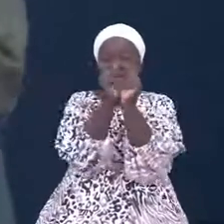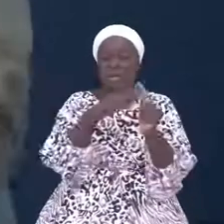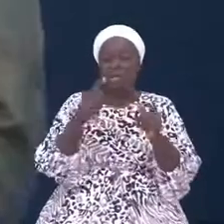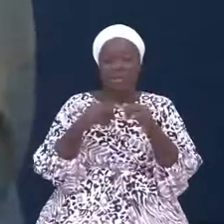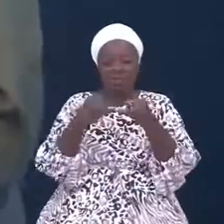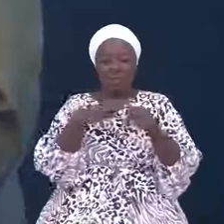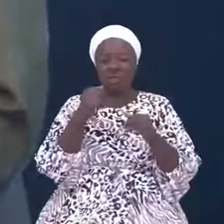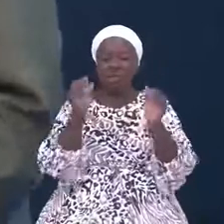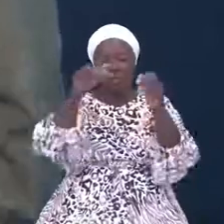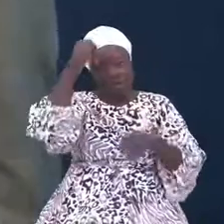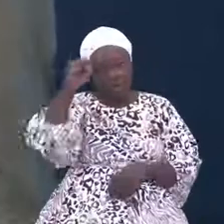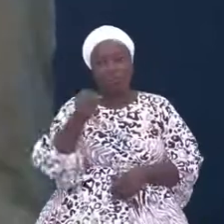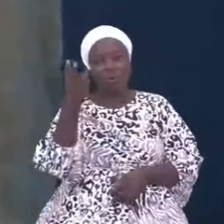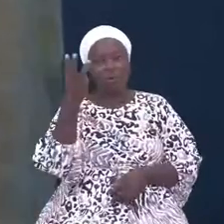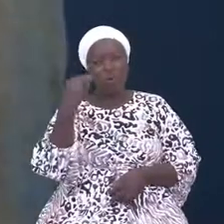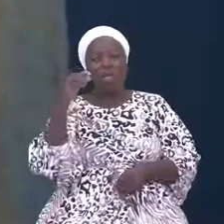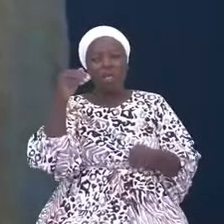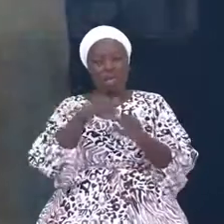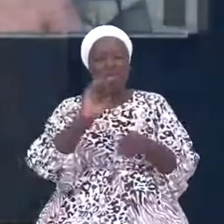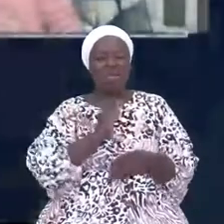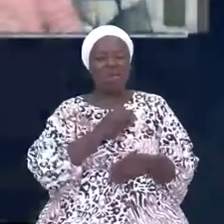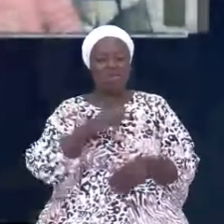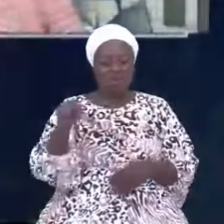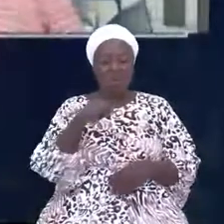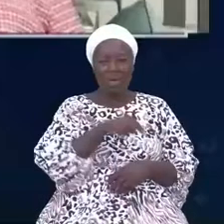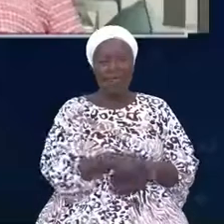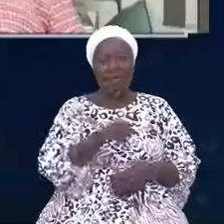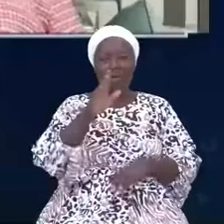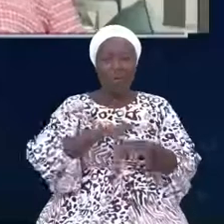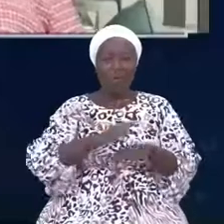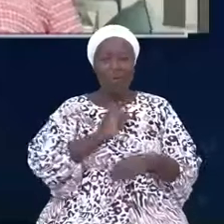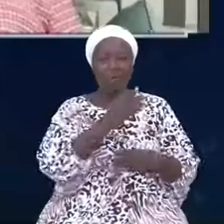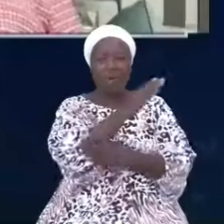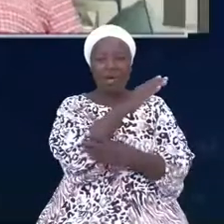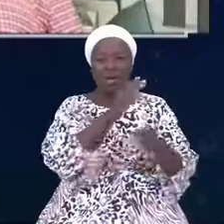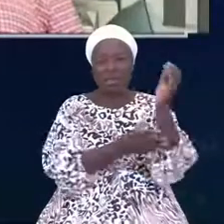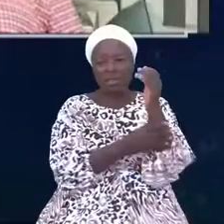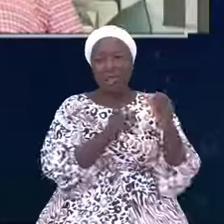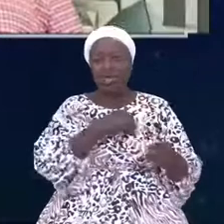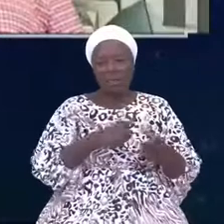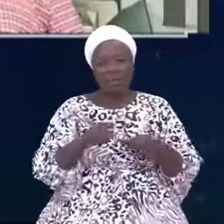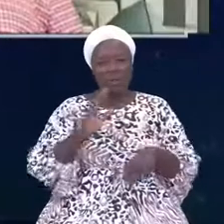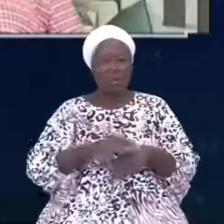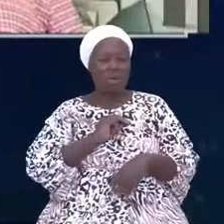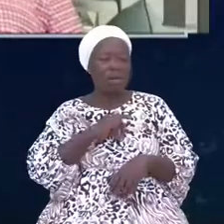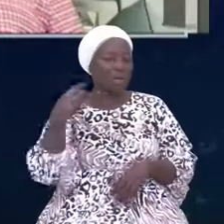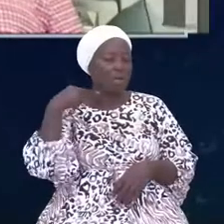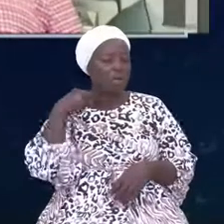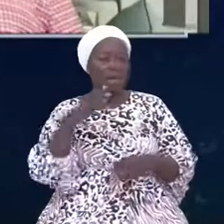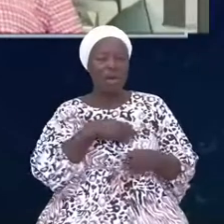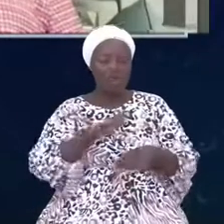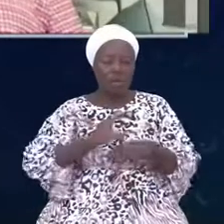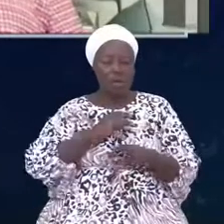étions esclaves, les chaînes de la rébellion, de la désobéissance étaient à nos pieds, à nos